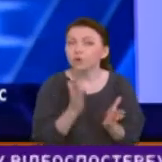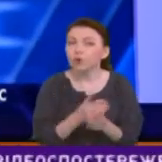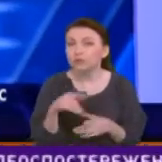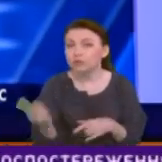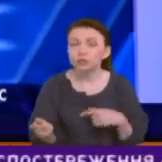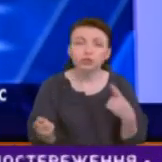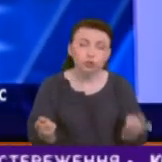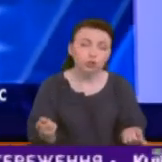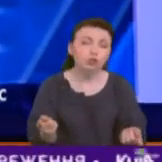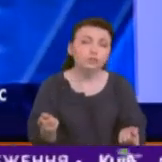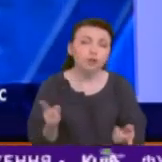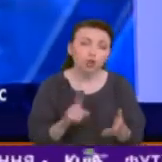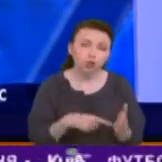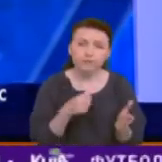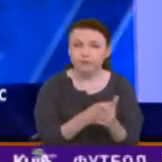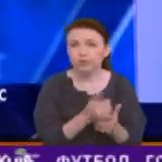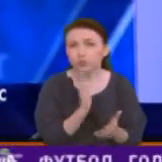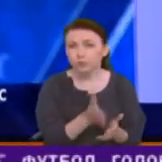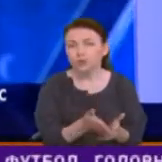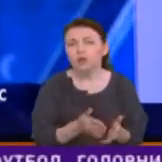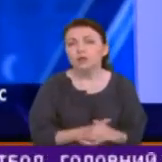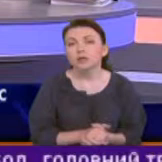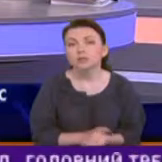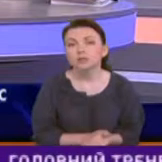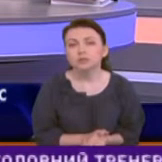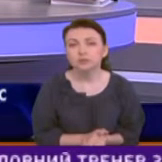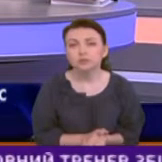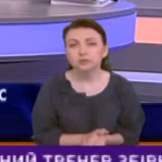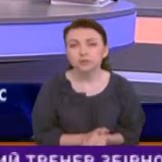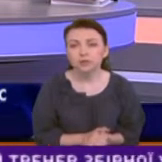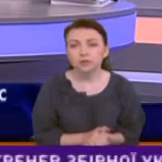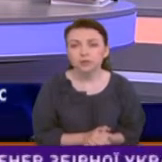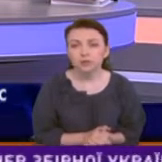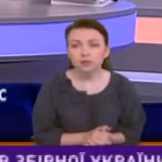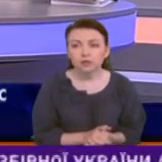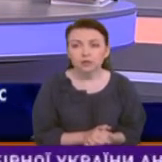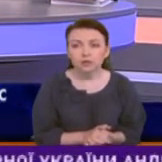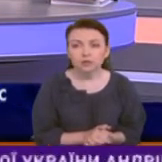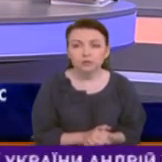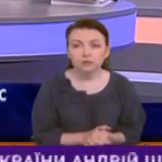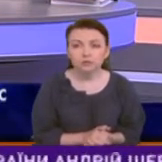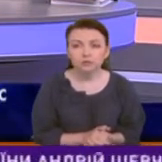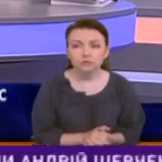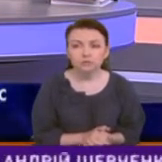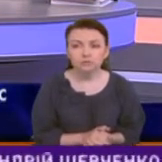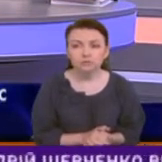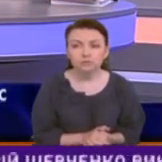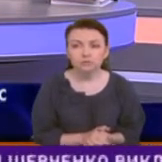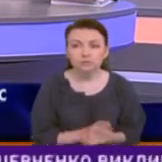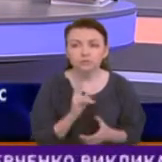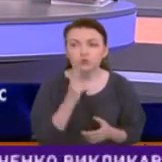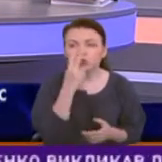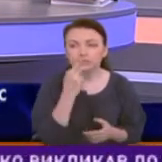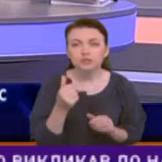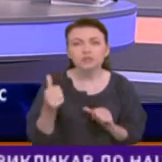інші громади до свого. Ні, я маю на увазі керівника. З точки зору тих, хто звикли жити за тими догмами. Ну, я вам скажу